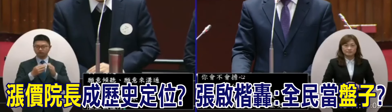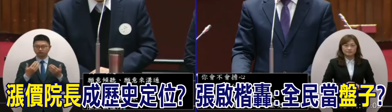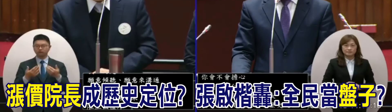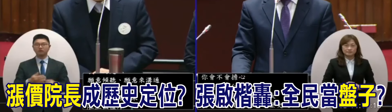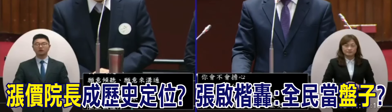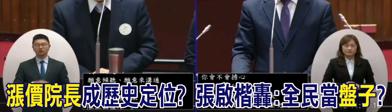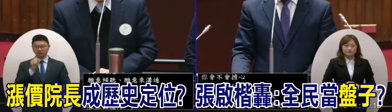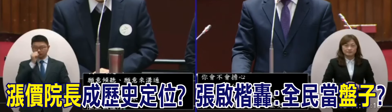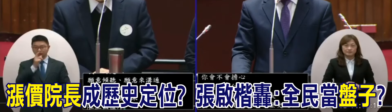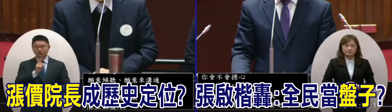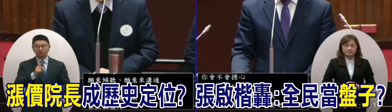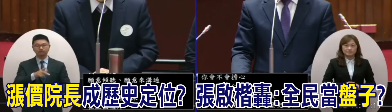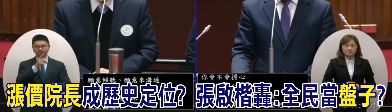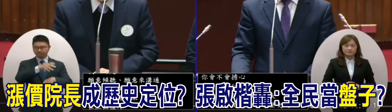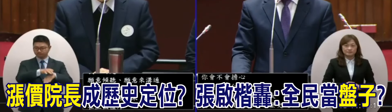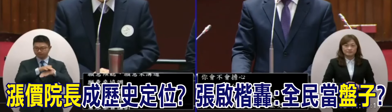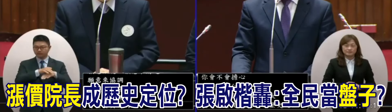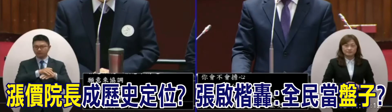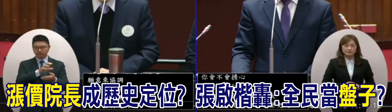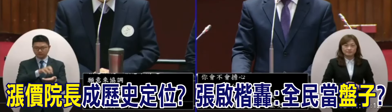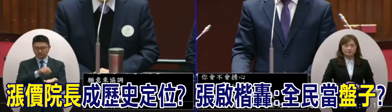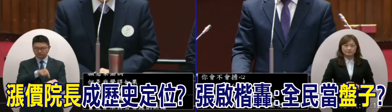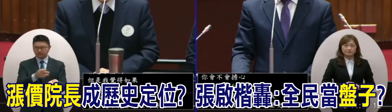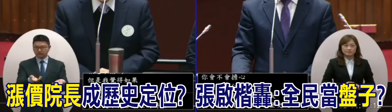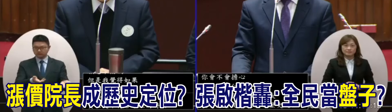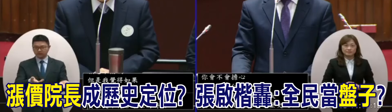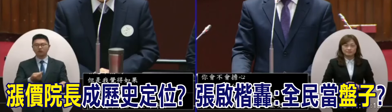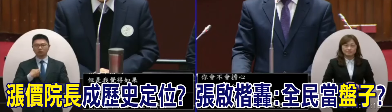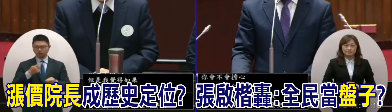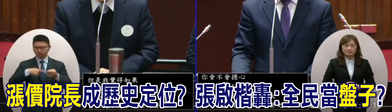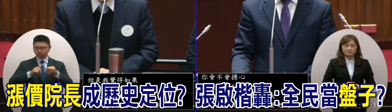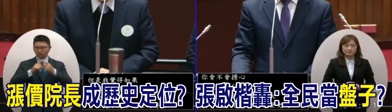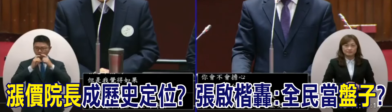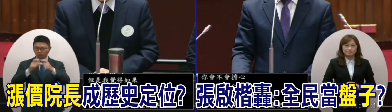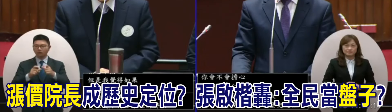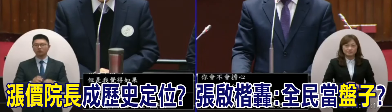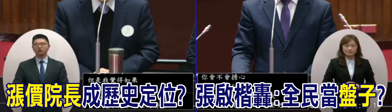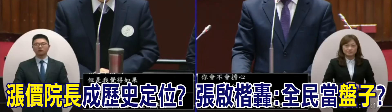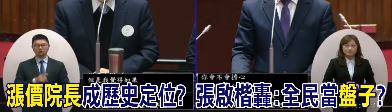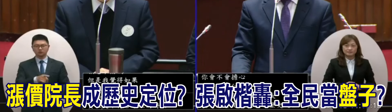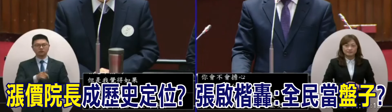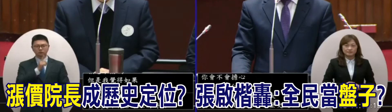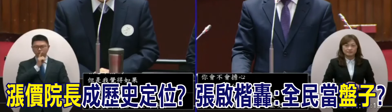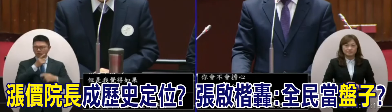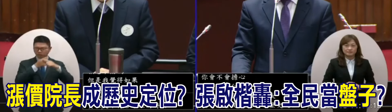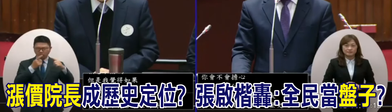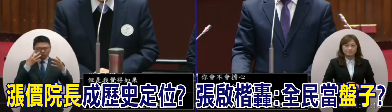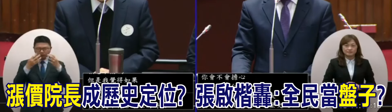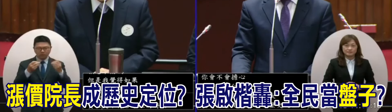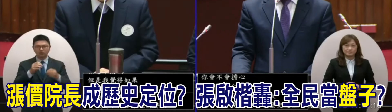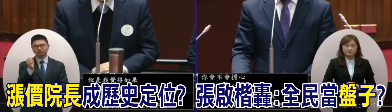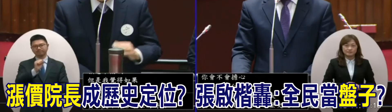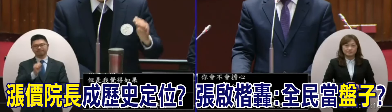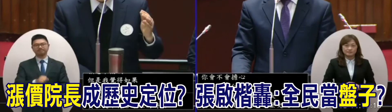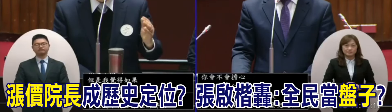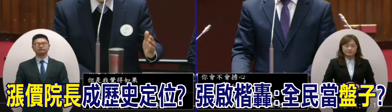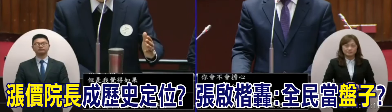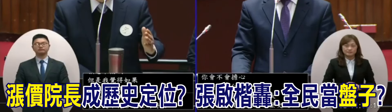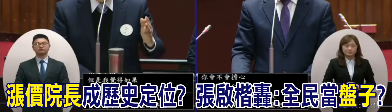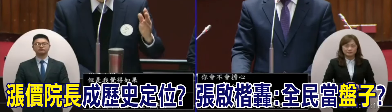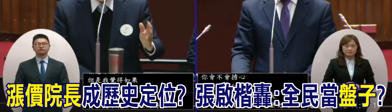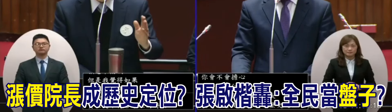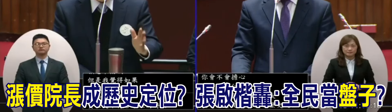是科学证据的一些回应。我觉得科学是不容打折扣的啦，这个很重要。而且我